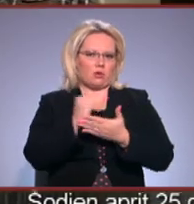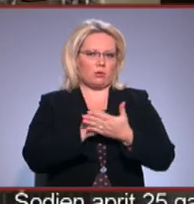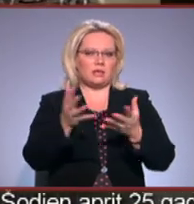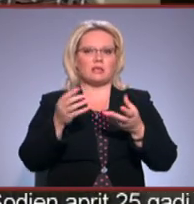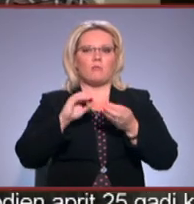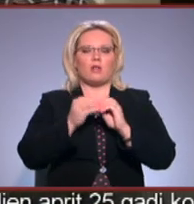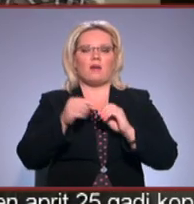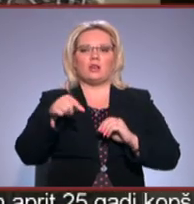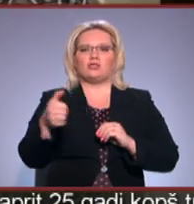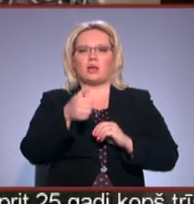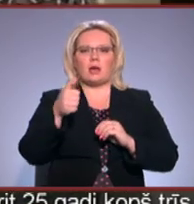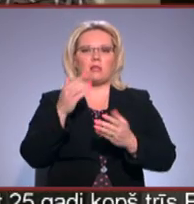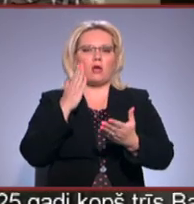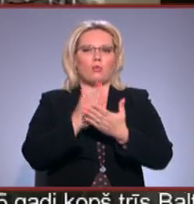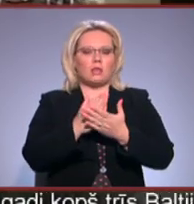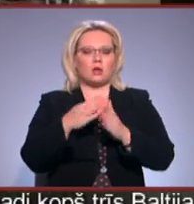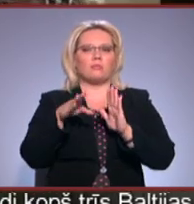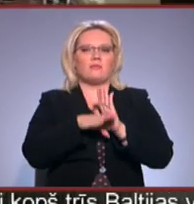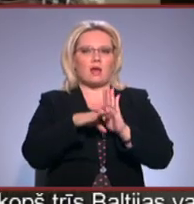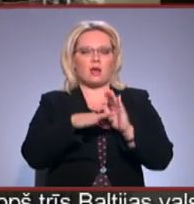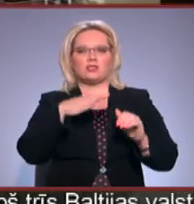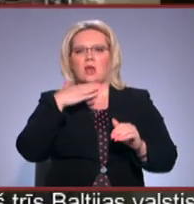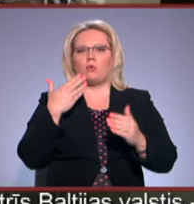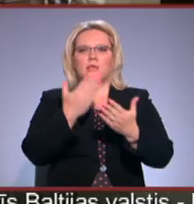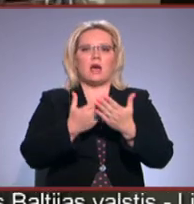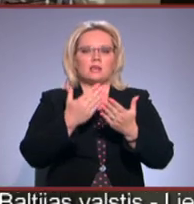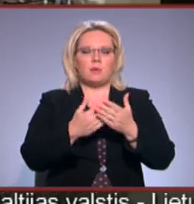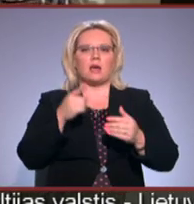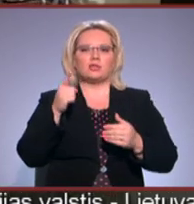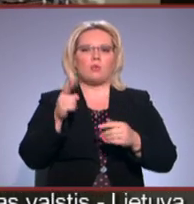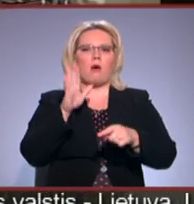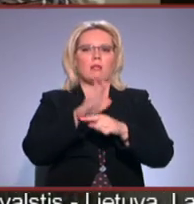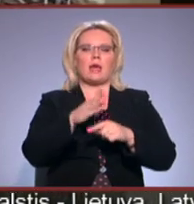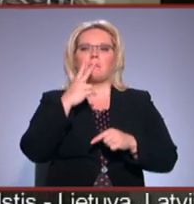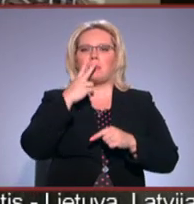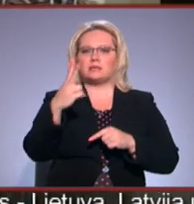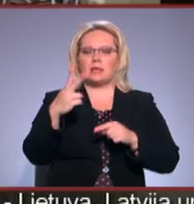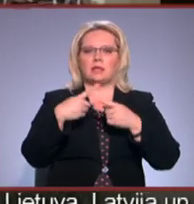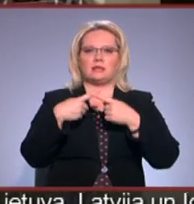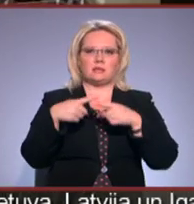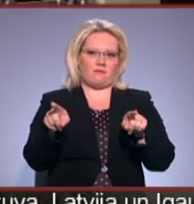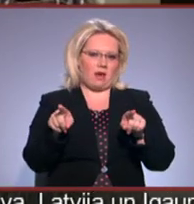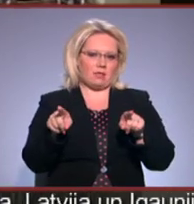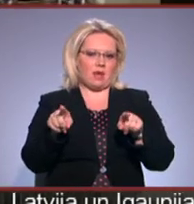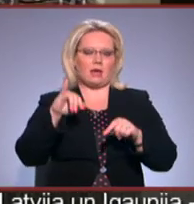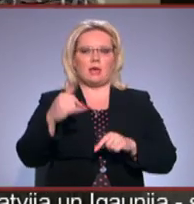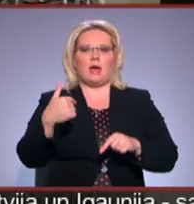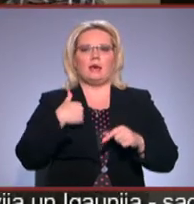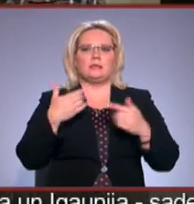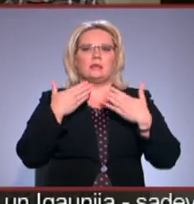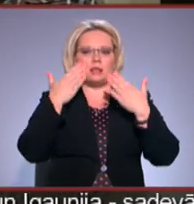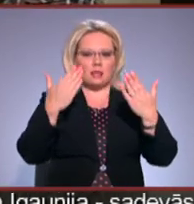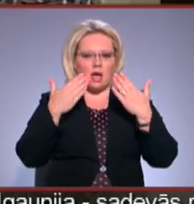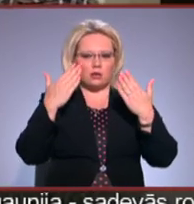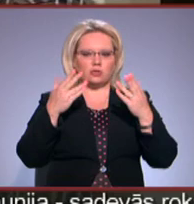Ņemot vērā šī gada notikumus, vienkārši ir daudz aspekti, kas mums uz to liek paskatīties atsevi savādāk, jo ja es lasu,